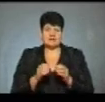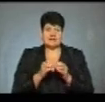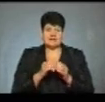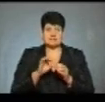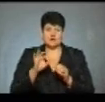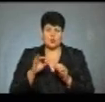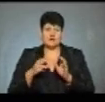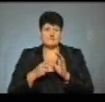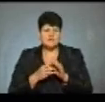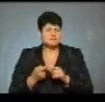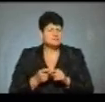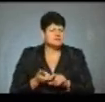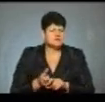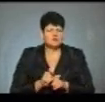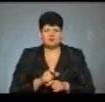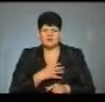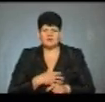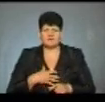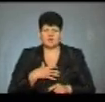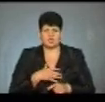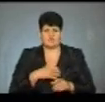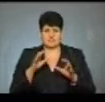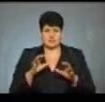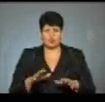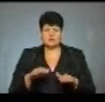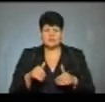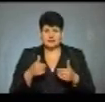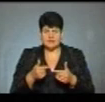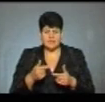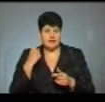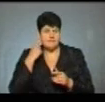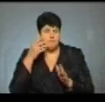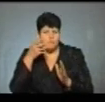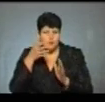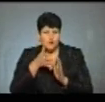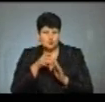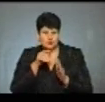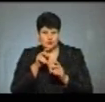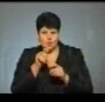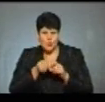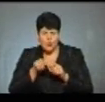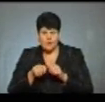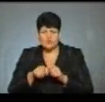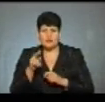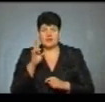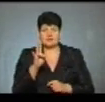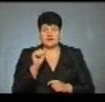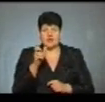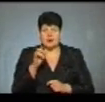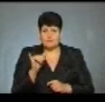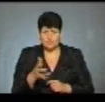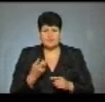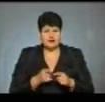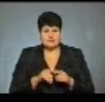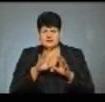1008, це дуже важливий закон. Надали прослушку НАБУ. Ну, насправді, можу говорити дуже довго, тому що я проводив якраз ці всі акції як